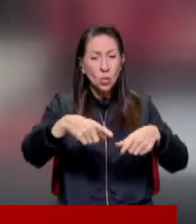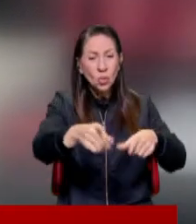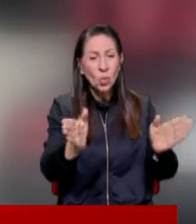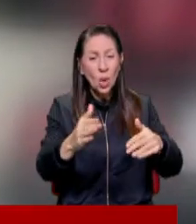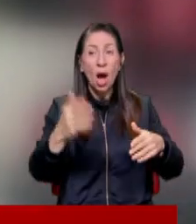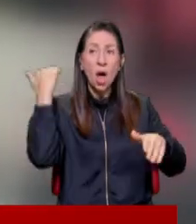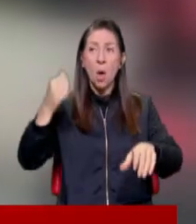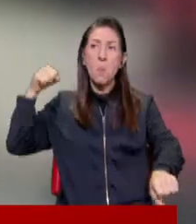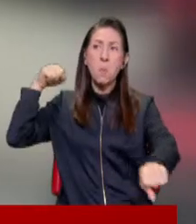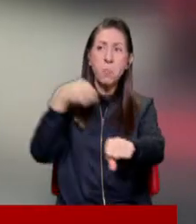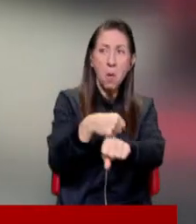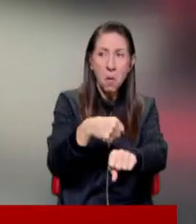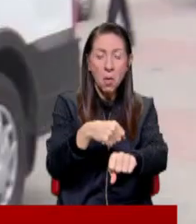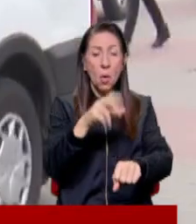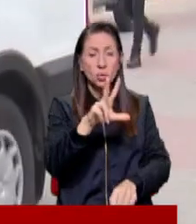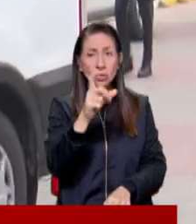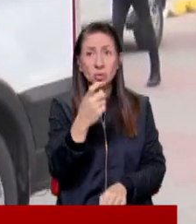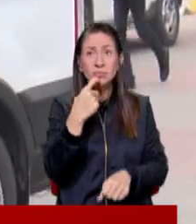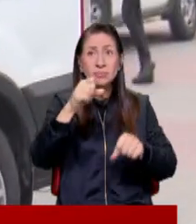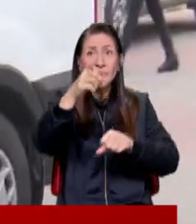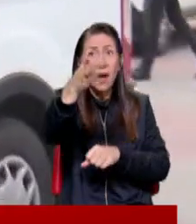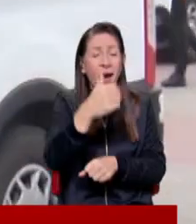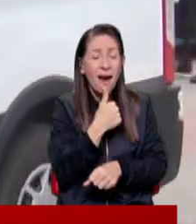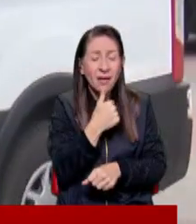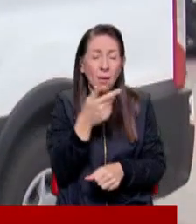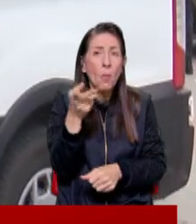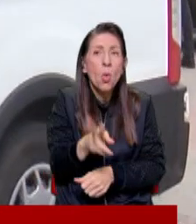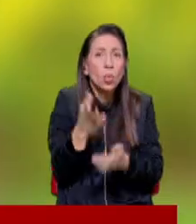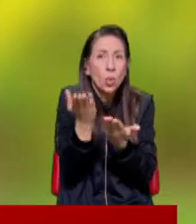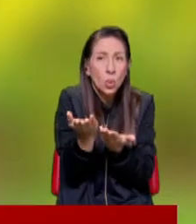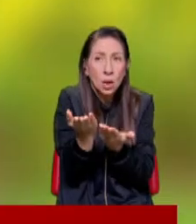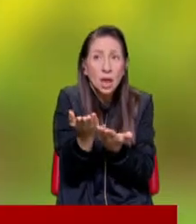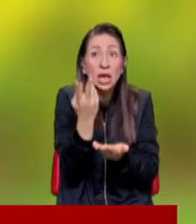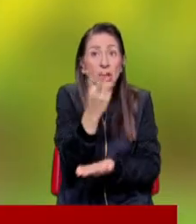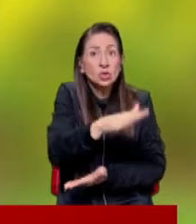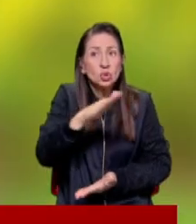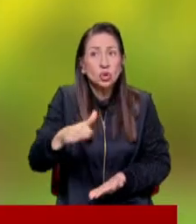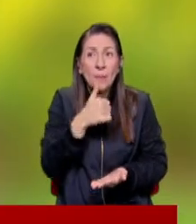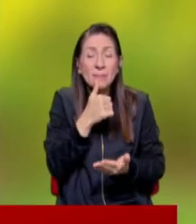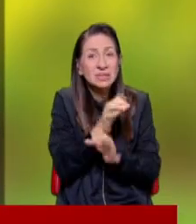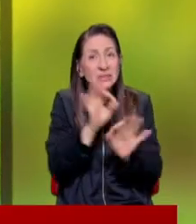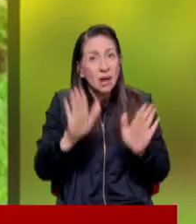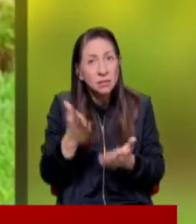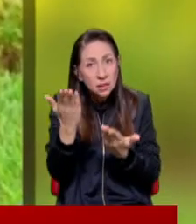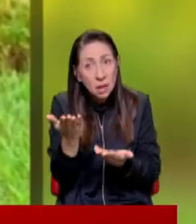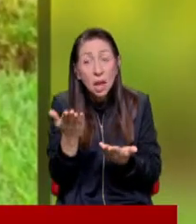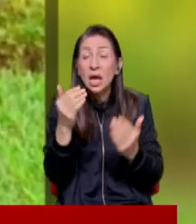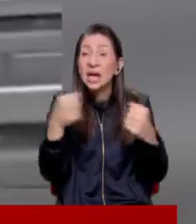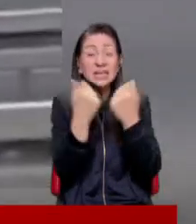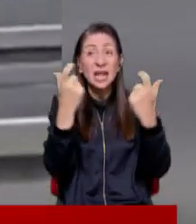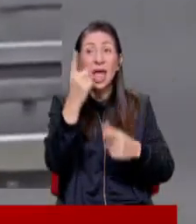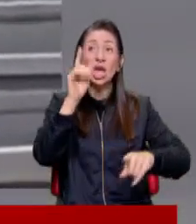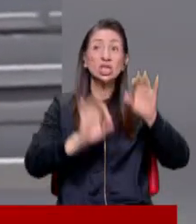kuryeye arkadan çarptı. 39 yaşındaki kurye Yunus Emre Göçer hayatını kaybetti. İki çocuğu babasız kaldı. Kaza yerinde